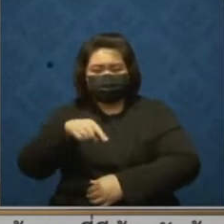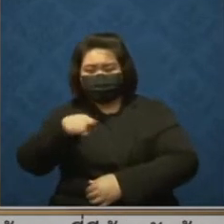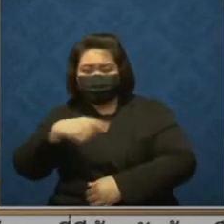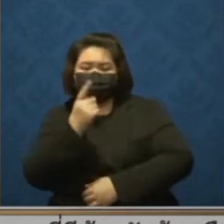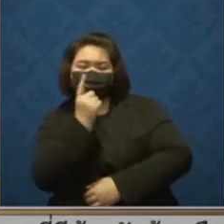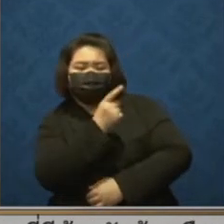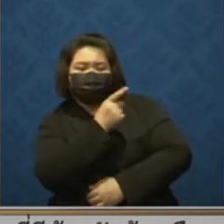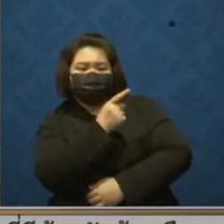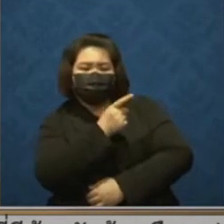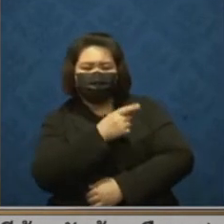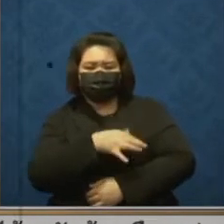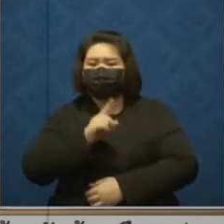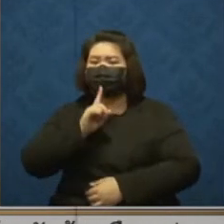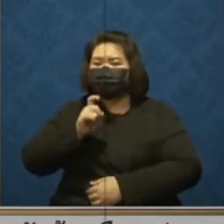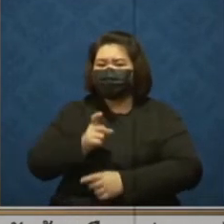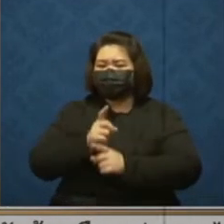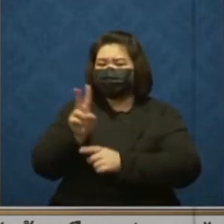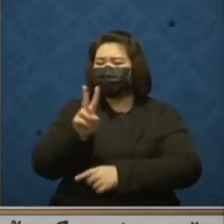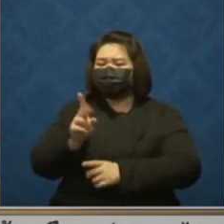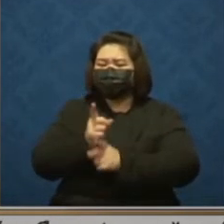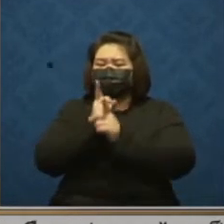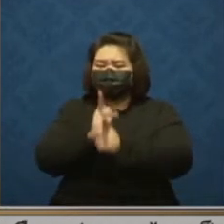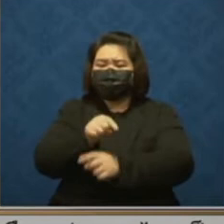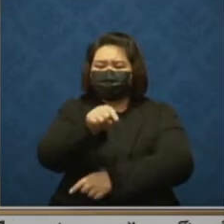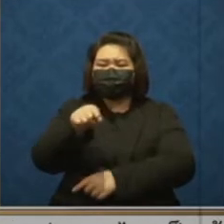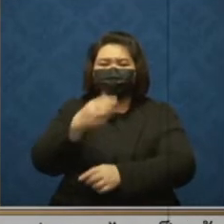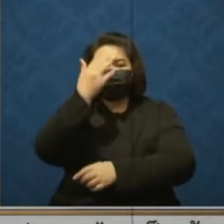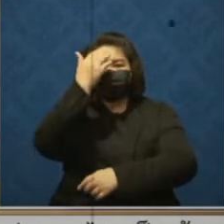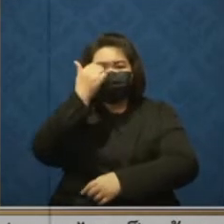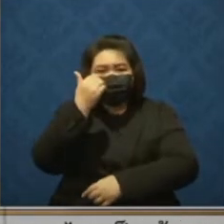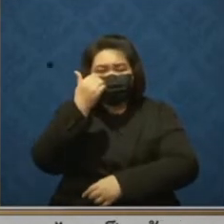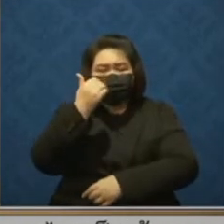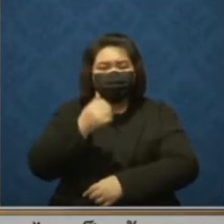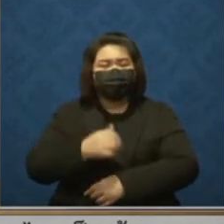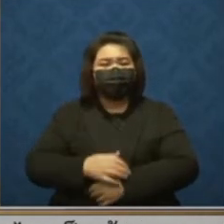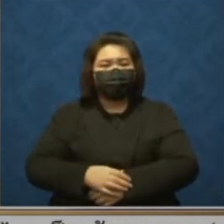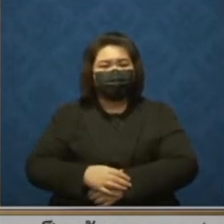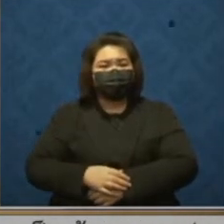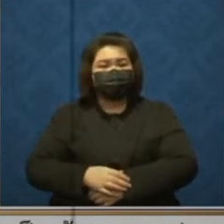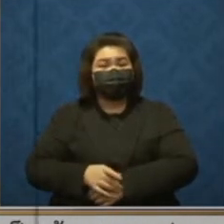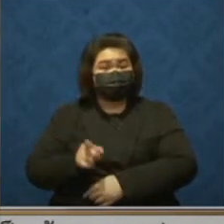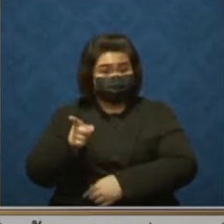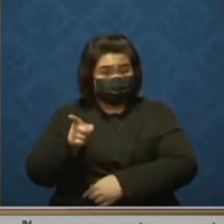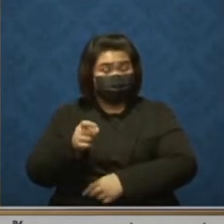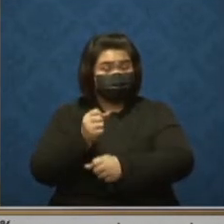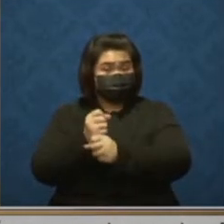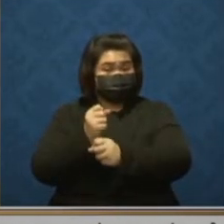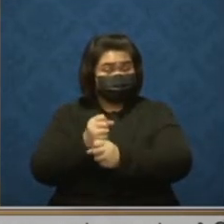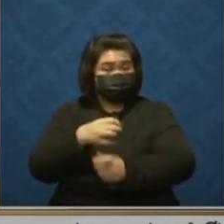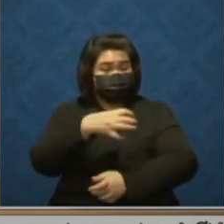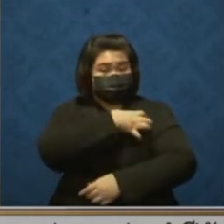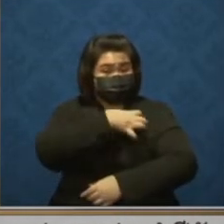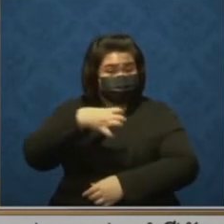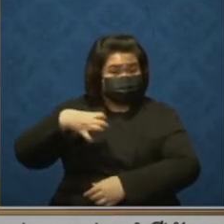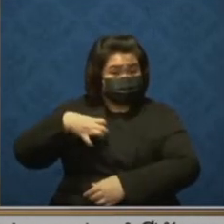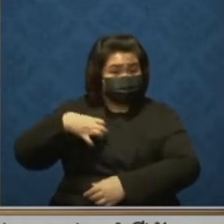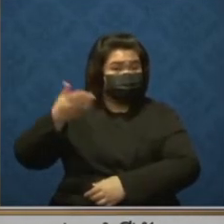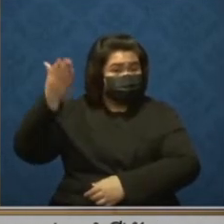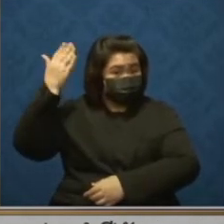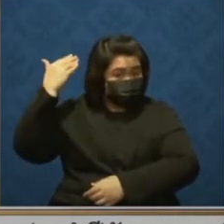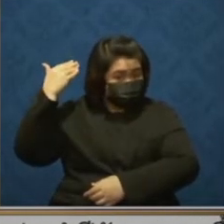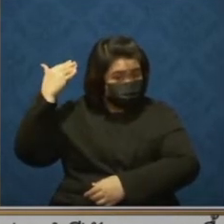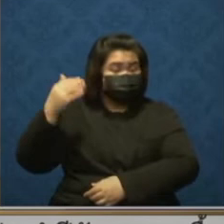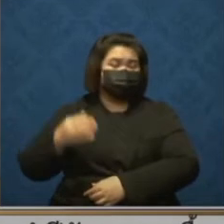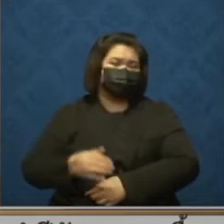ก็ไปตามก็ทำไมครับเต็มที่เป็นอันดับอดีตเอกอัครราชทูตนะครับก็พูดง่ายๆคือ